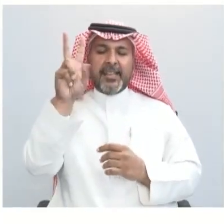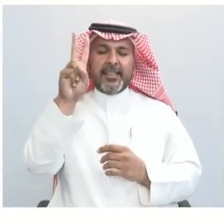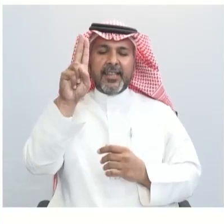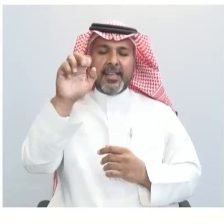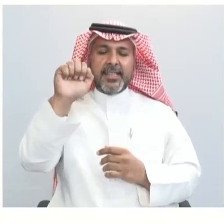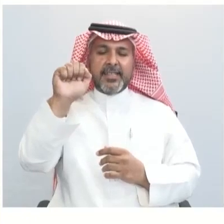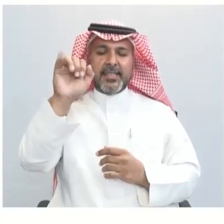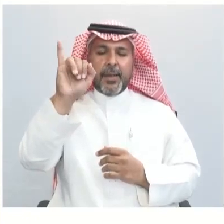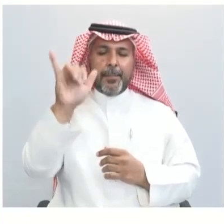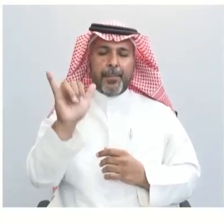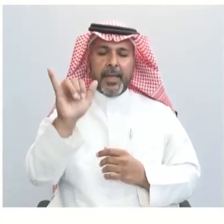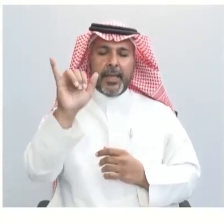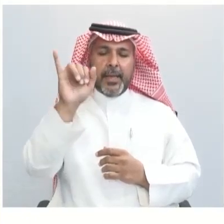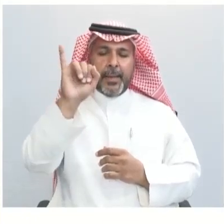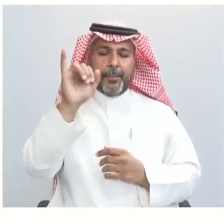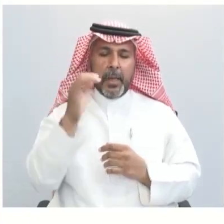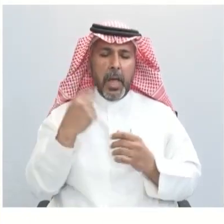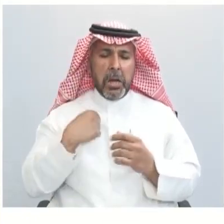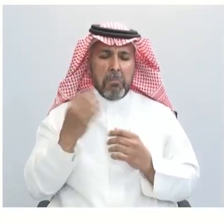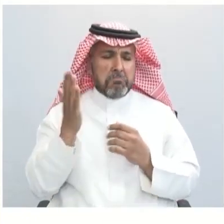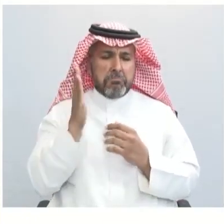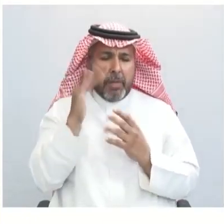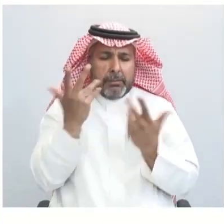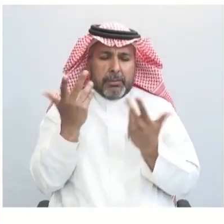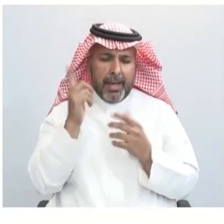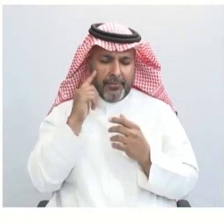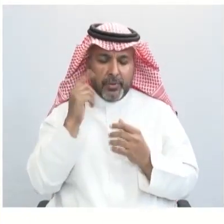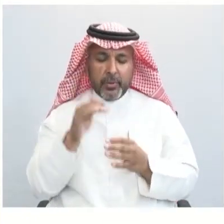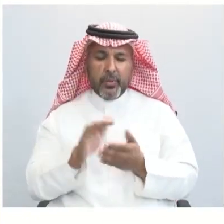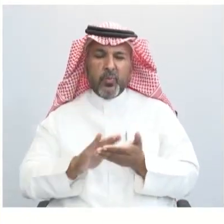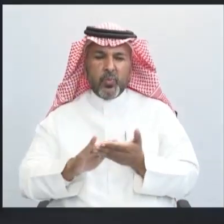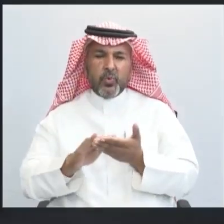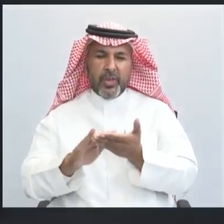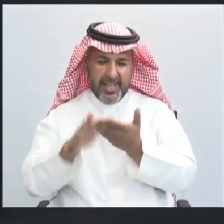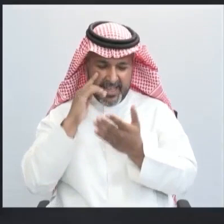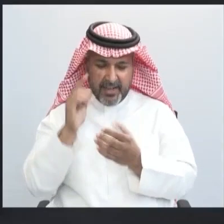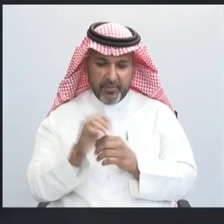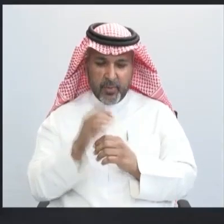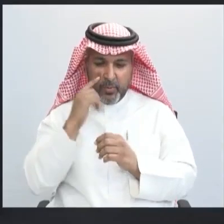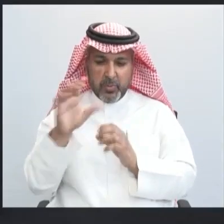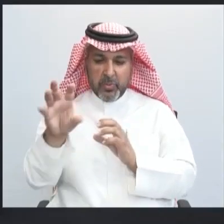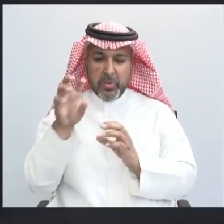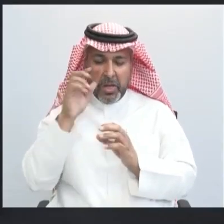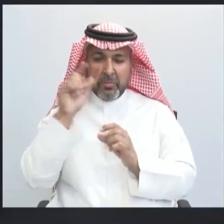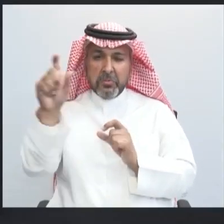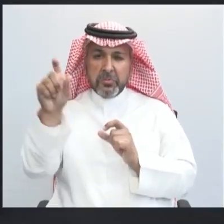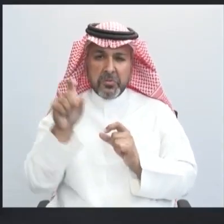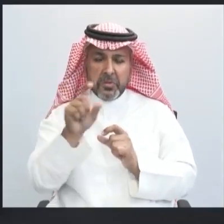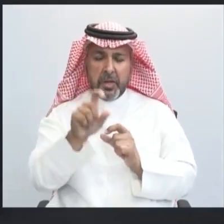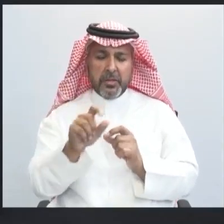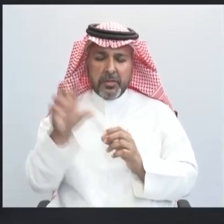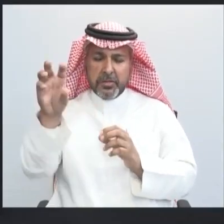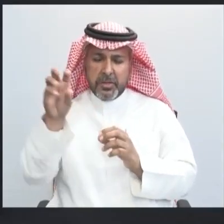تماما في عملية التصميم فهناك خيارات، إما عملية السحب، اختيار منصة تستخدم عملية